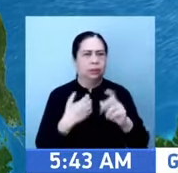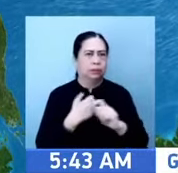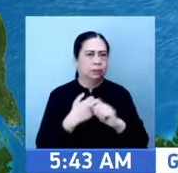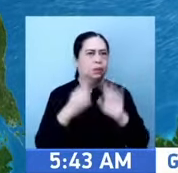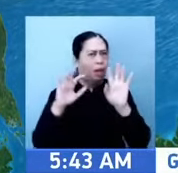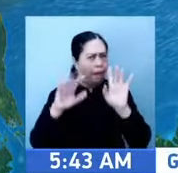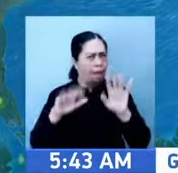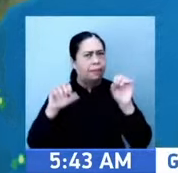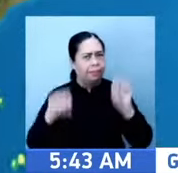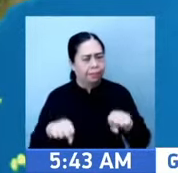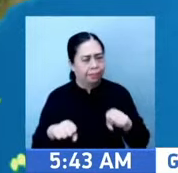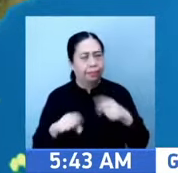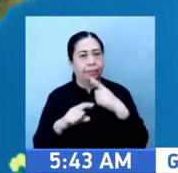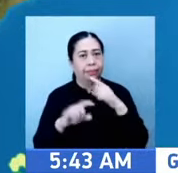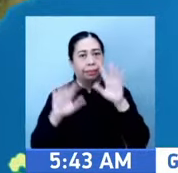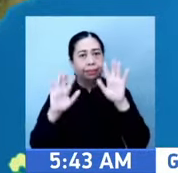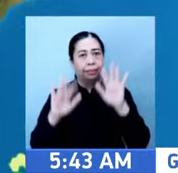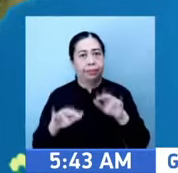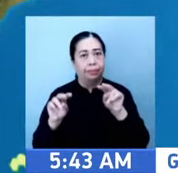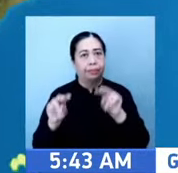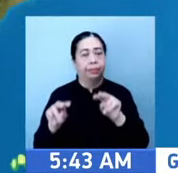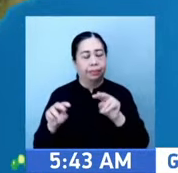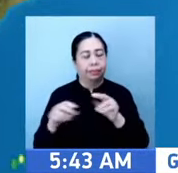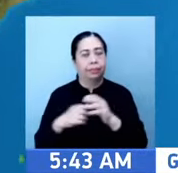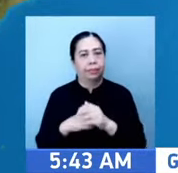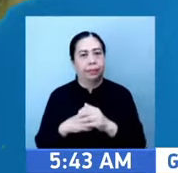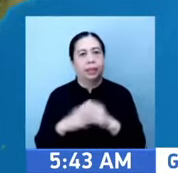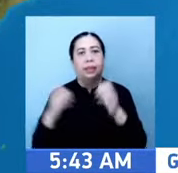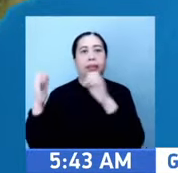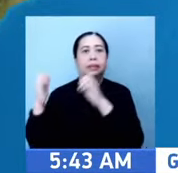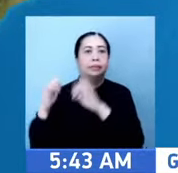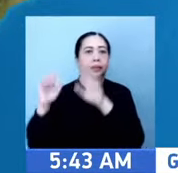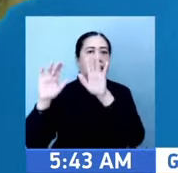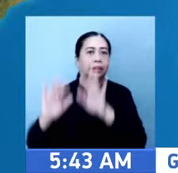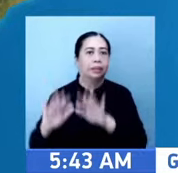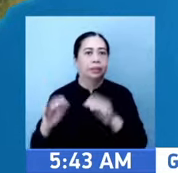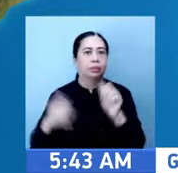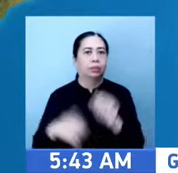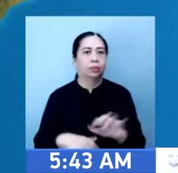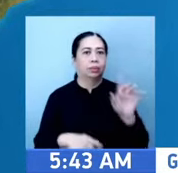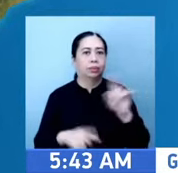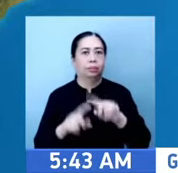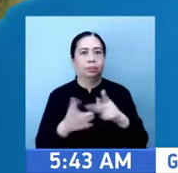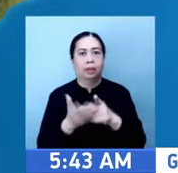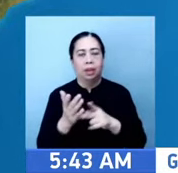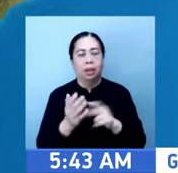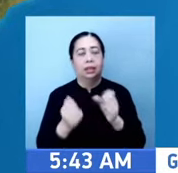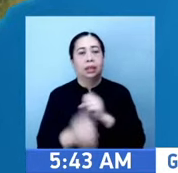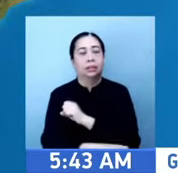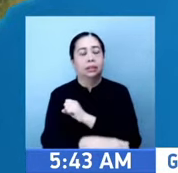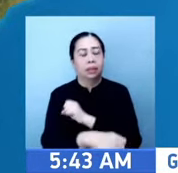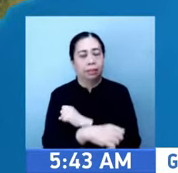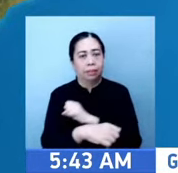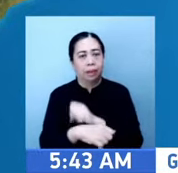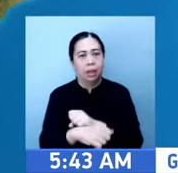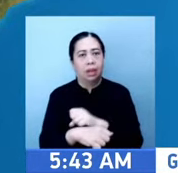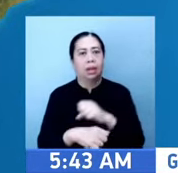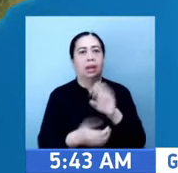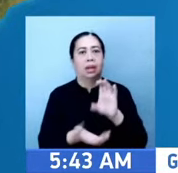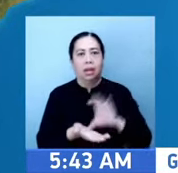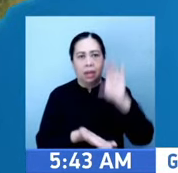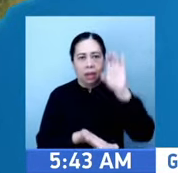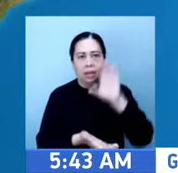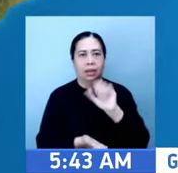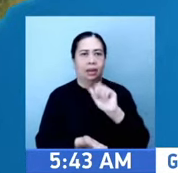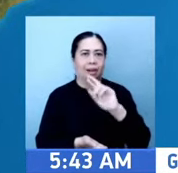sa rainfall forecast ng Metro Weather, asahan ng ulan ngayong umaga sa ilang bahagi ng Summer Provinces at Caraga Region. Pagsapit naman ng hapon,